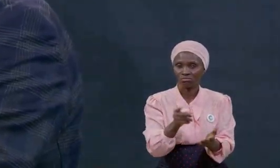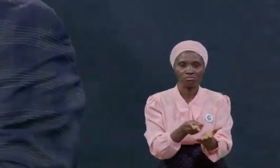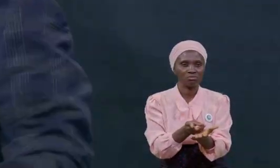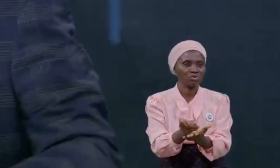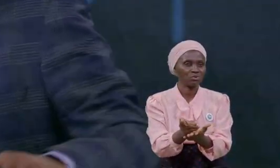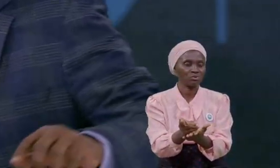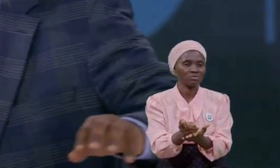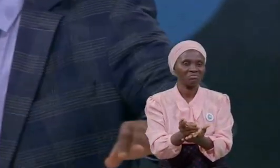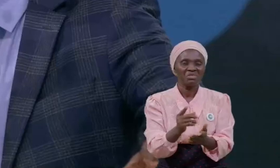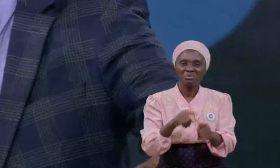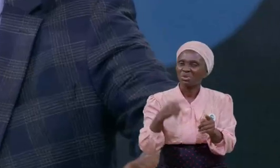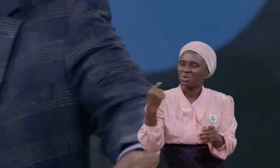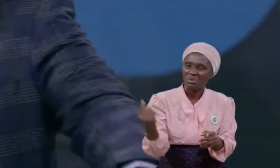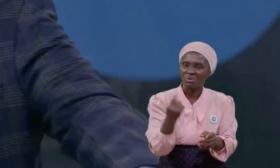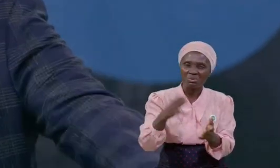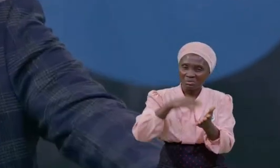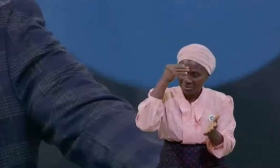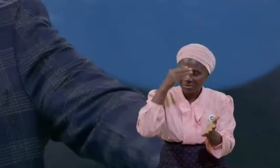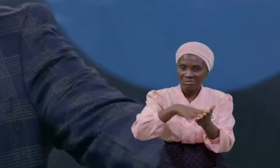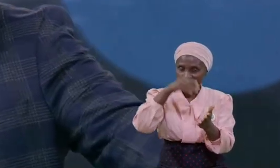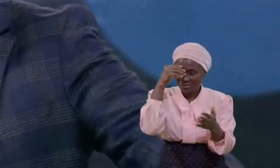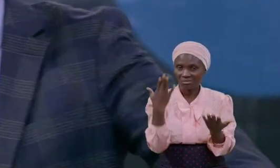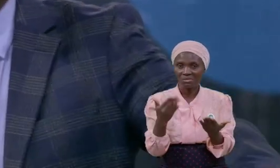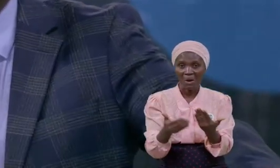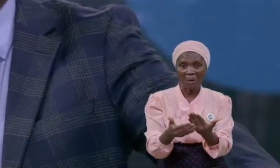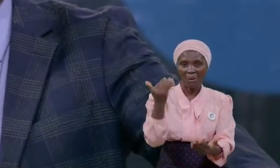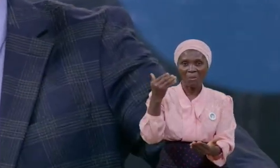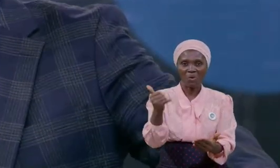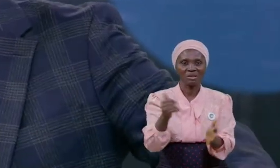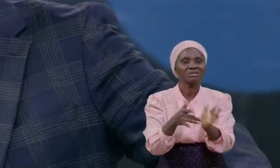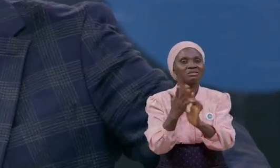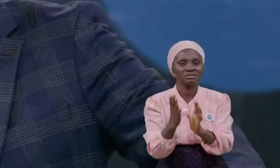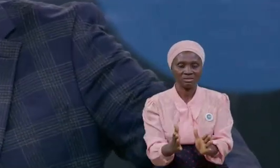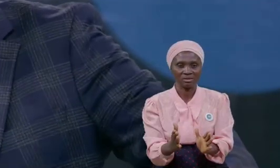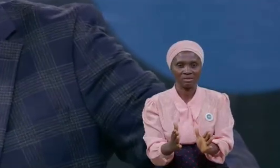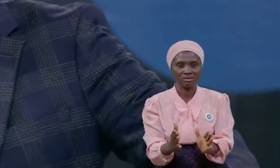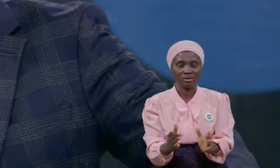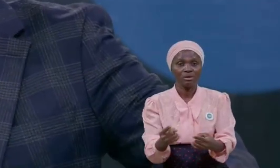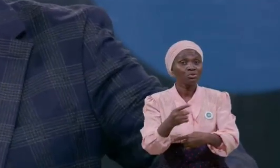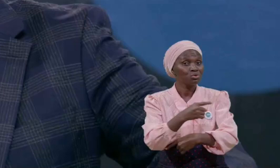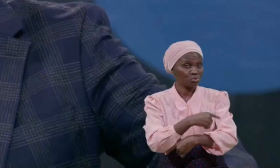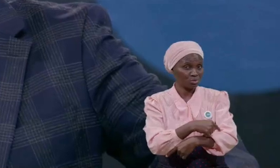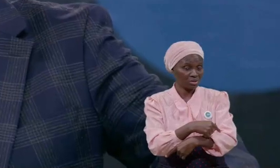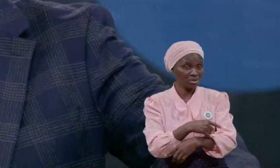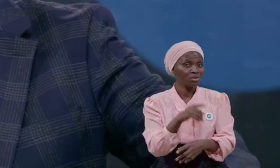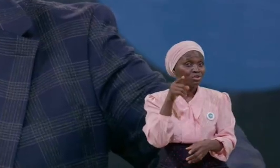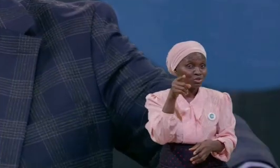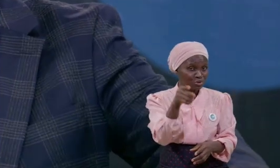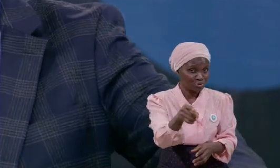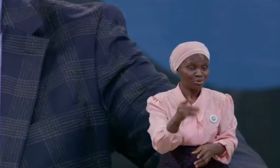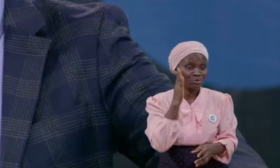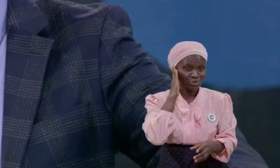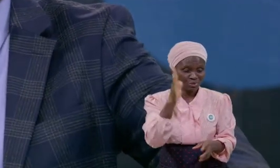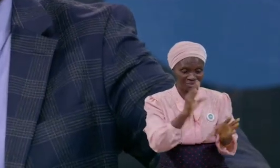Apprenant toujours. Presque un chrétien, aujourd'hui, tu vas être transféré d'être presque pour devenir